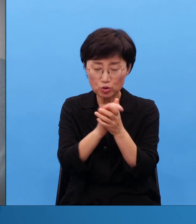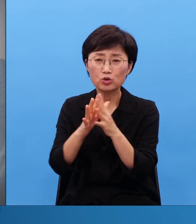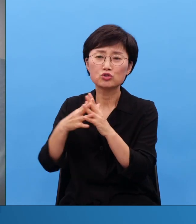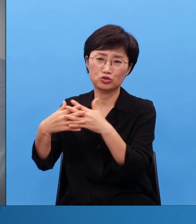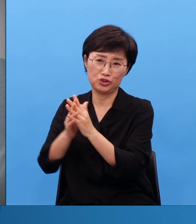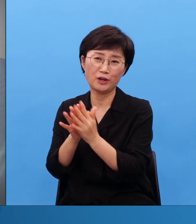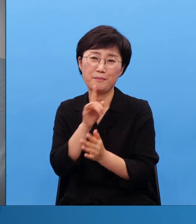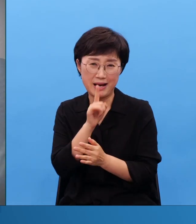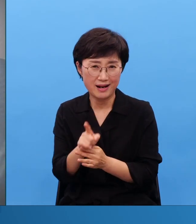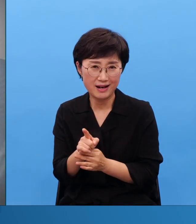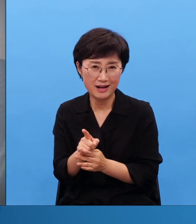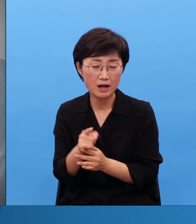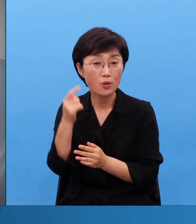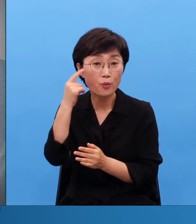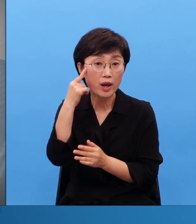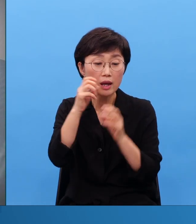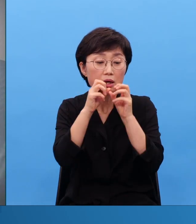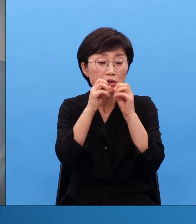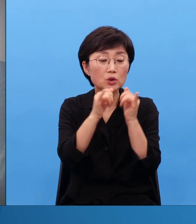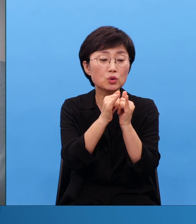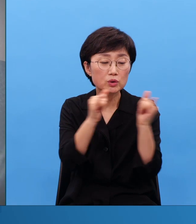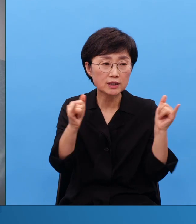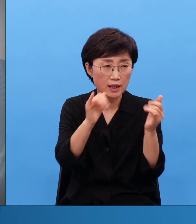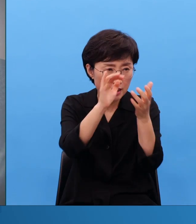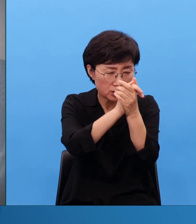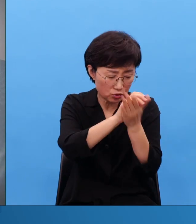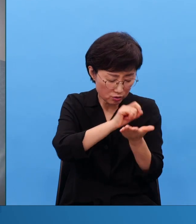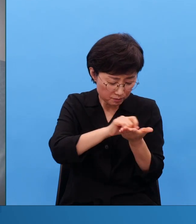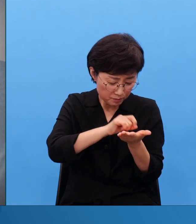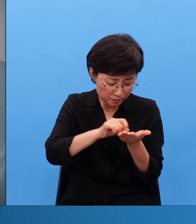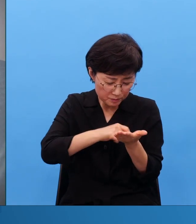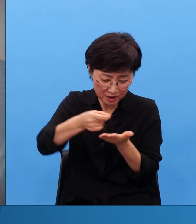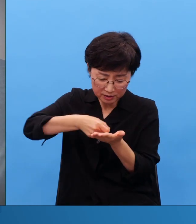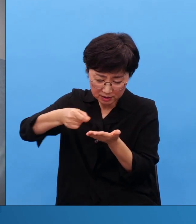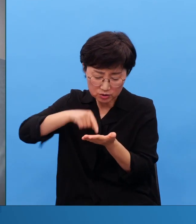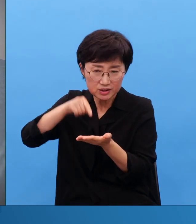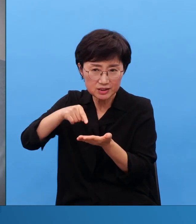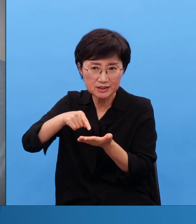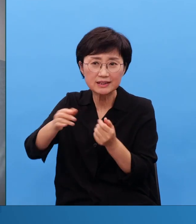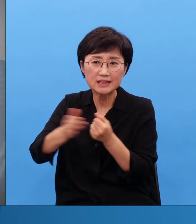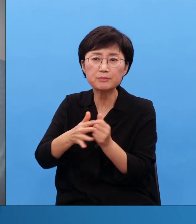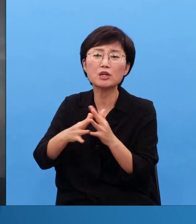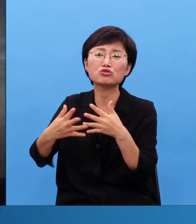전도자의 기도가 담긴 수첩이고 전도자의 기록이 담긴 수첩입니다.